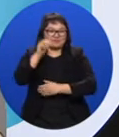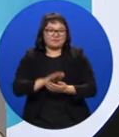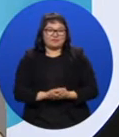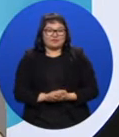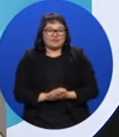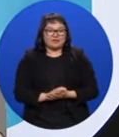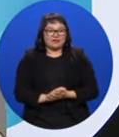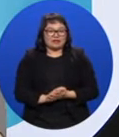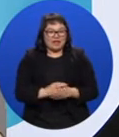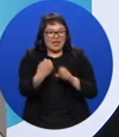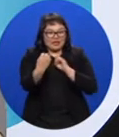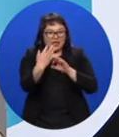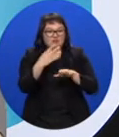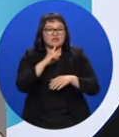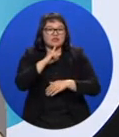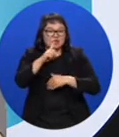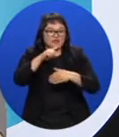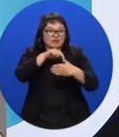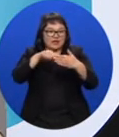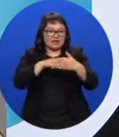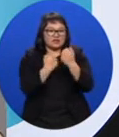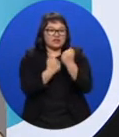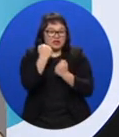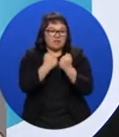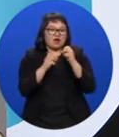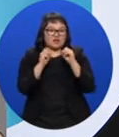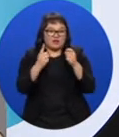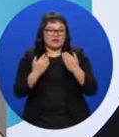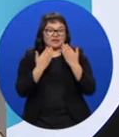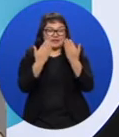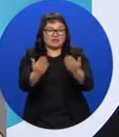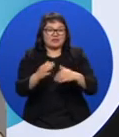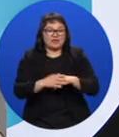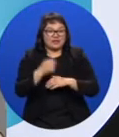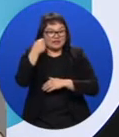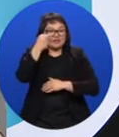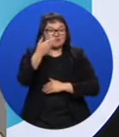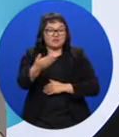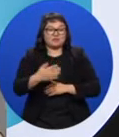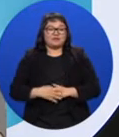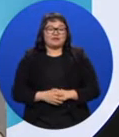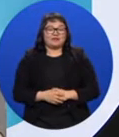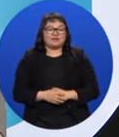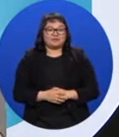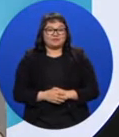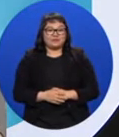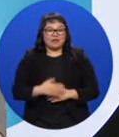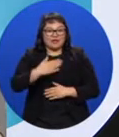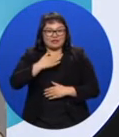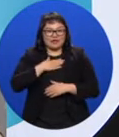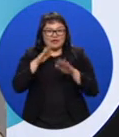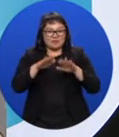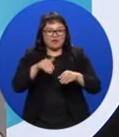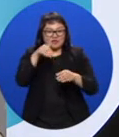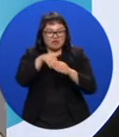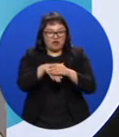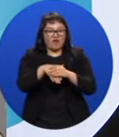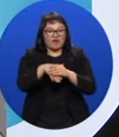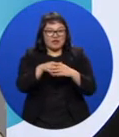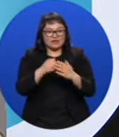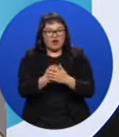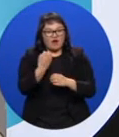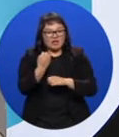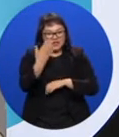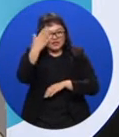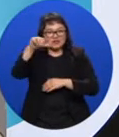답변에 대해서 1분 이내에서 설명드릴 기회를 드리겠습니다. 질문입니다. 나는 이번 선거에서